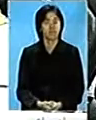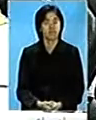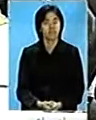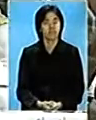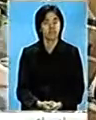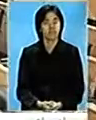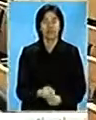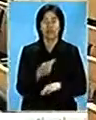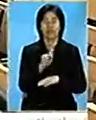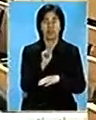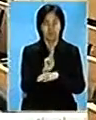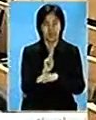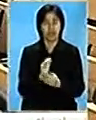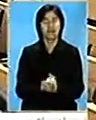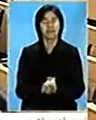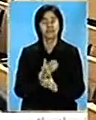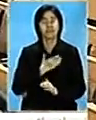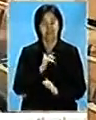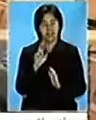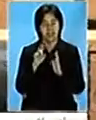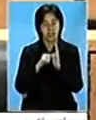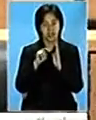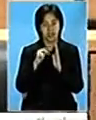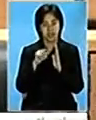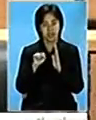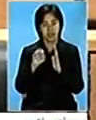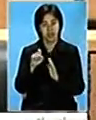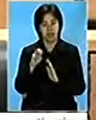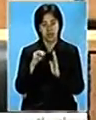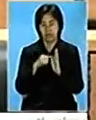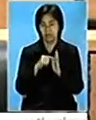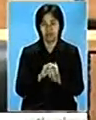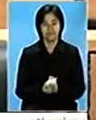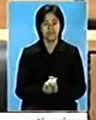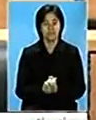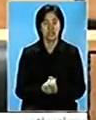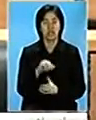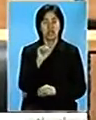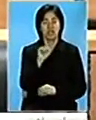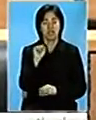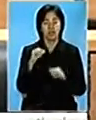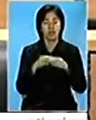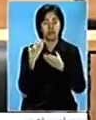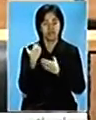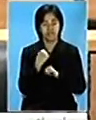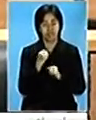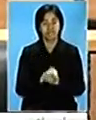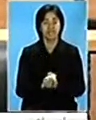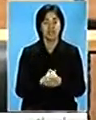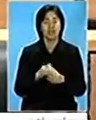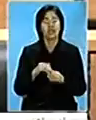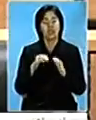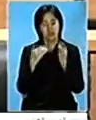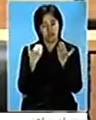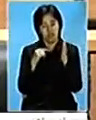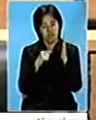กับเรียนท่านประธานสภาที่เคารพฉันนางสาวรังสีมารอดรัศมีสมาชิกสภาผู้แทนราษฎรพรรคประชาธิปัตย์จังหวัดสมุทรสง